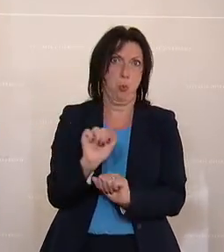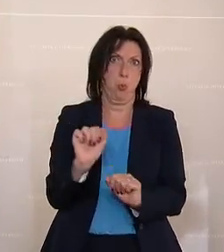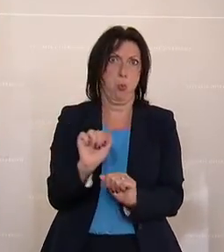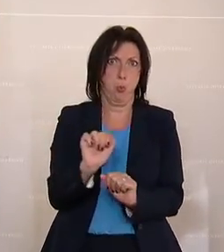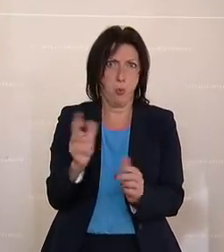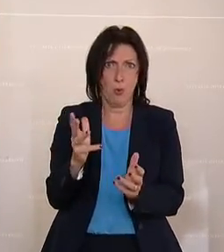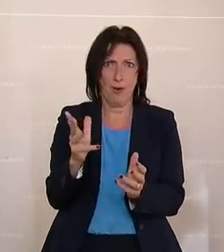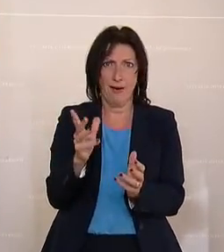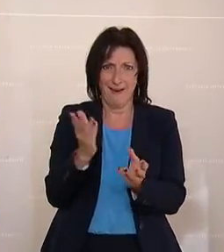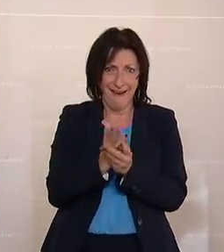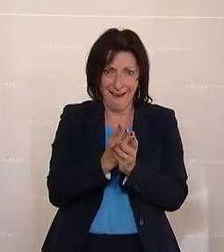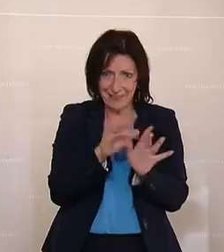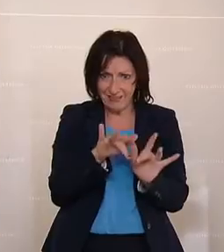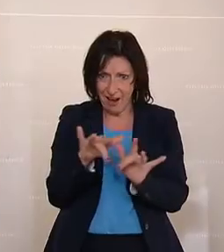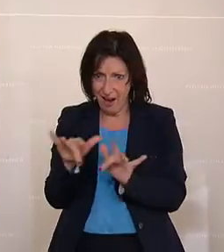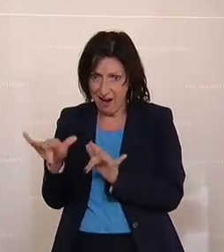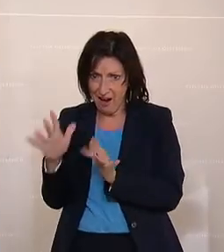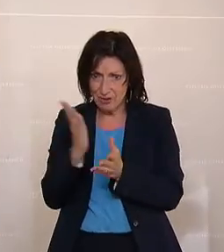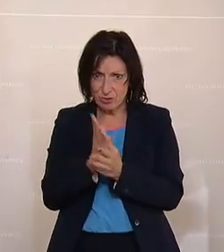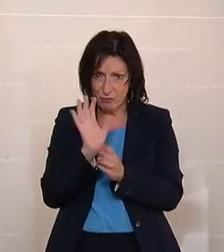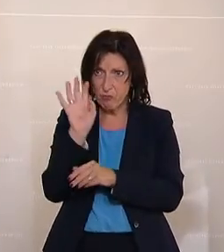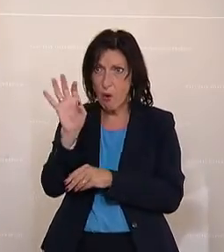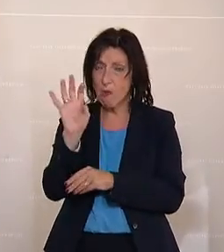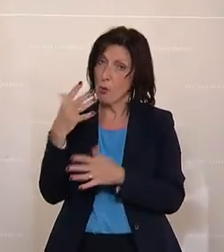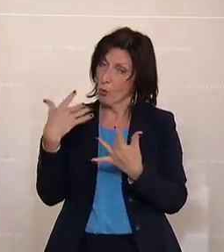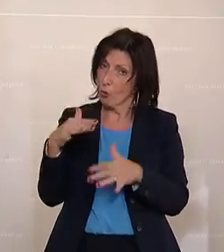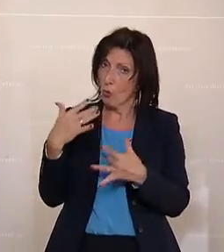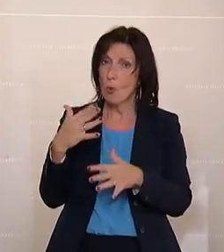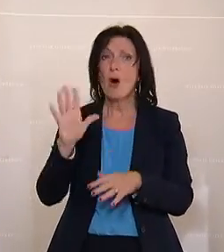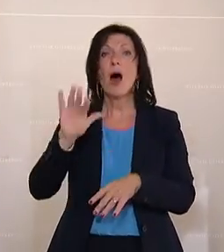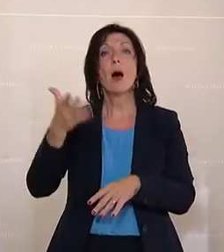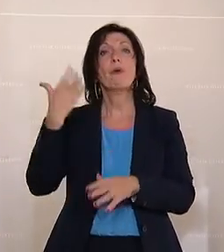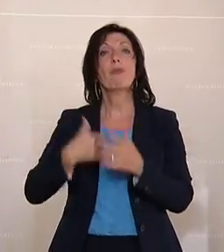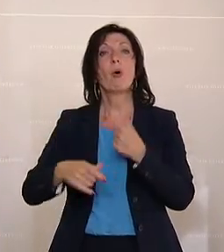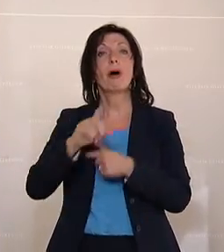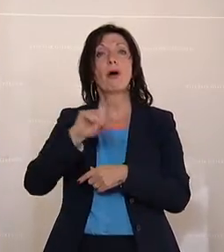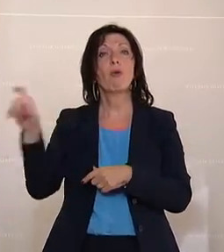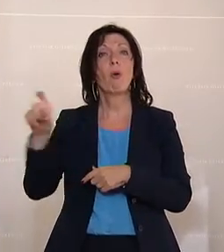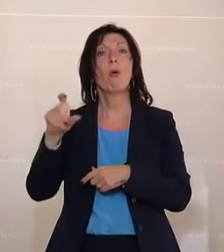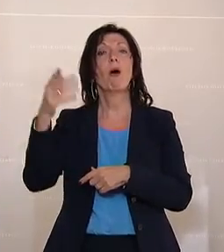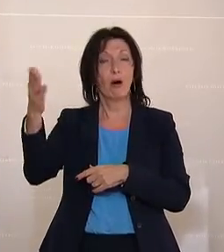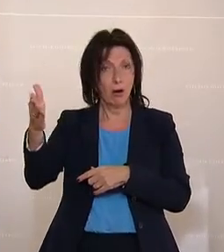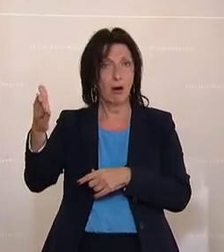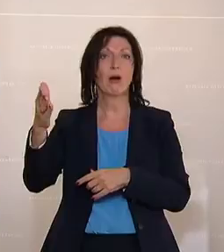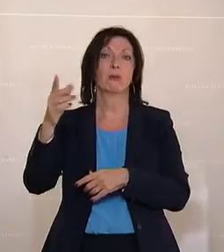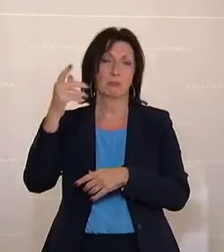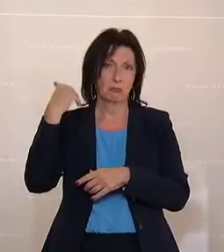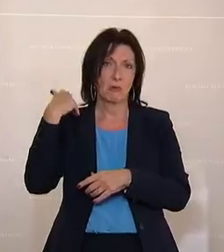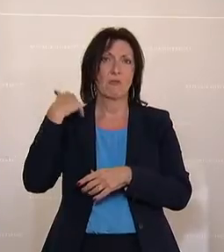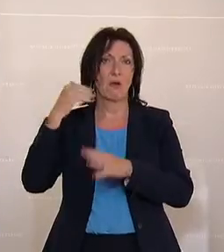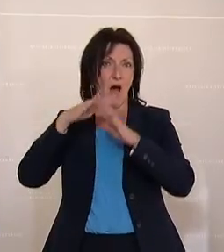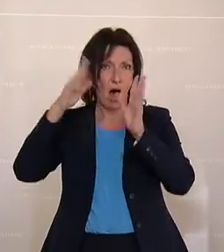bestehenden Aktenteilen ergeben. Ja, und seit den Hausdurchsuchungen vorige Woche, der Festnahme einer Meinungsforscherin und